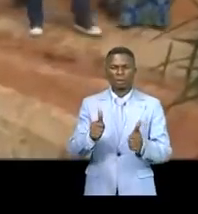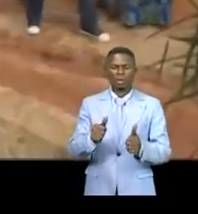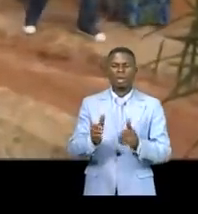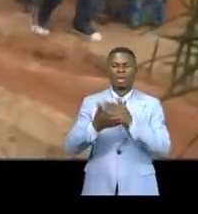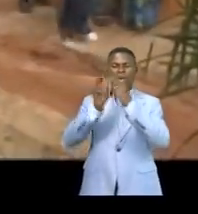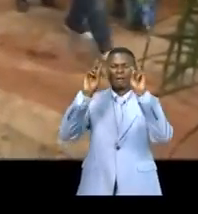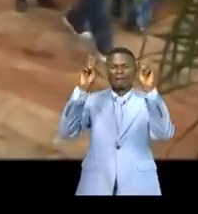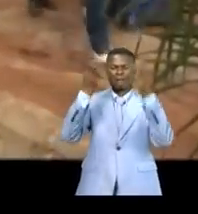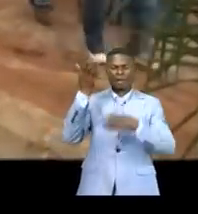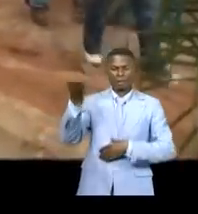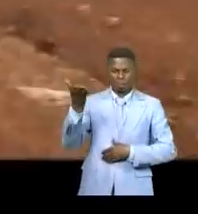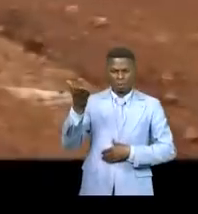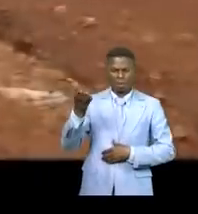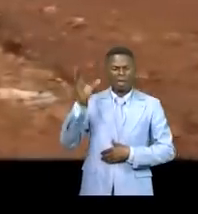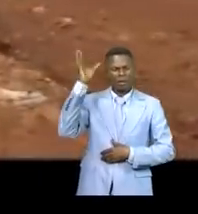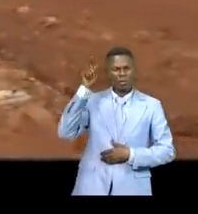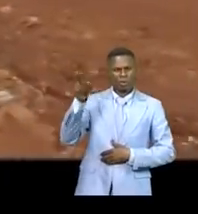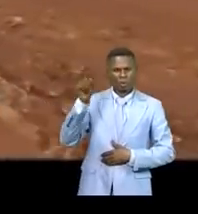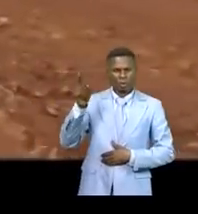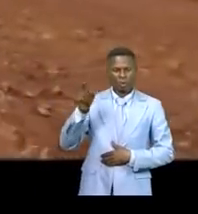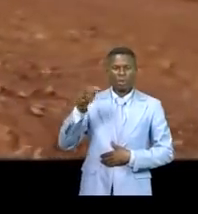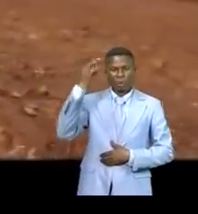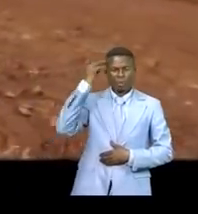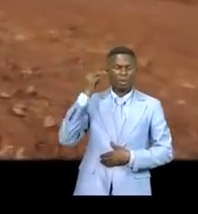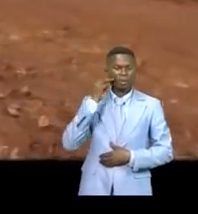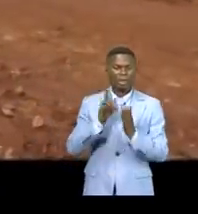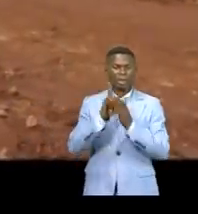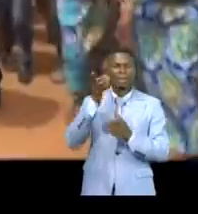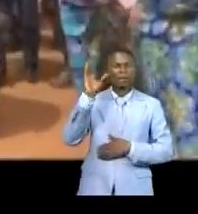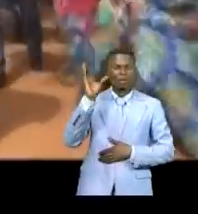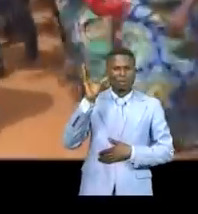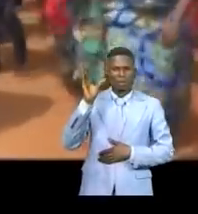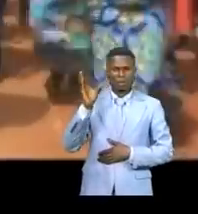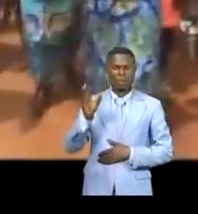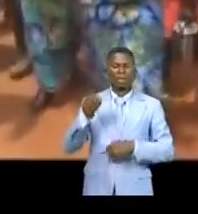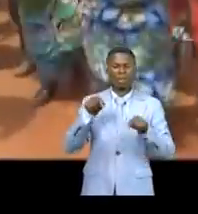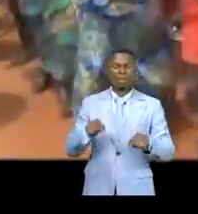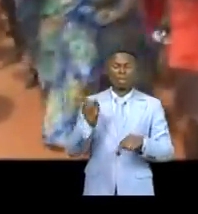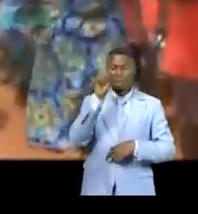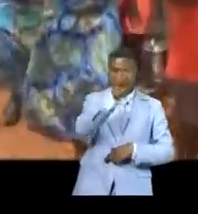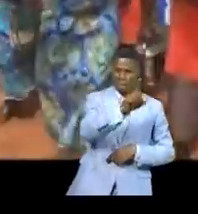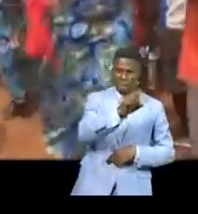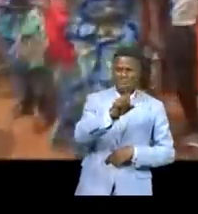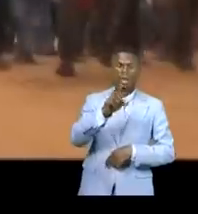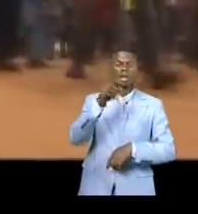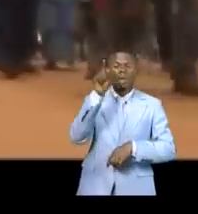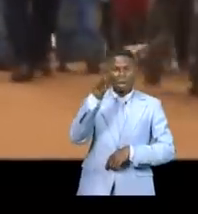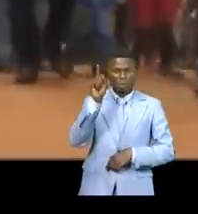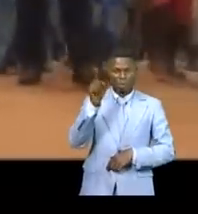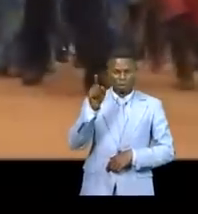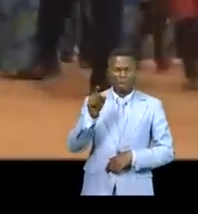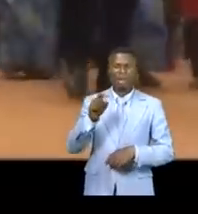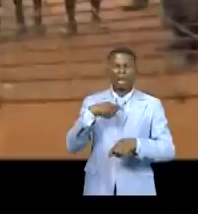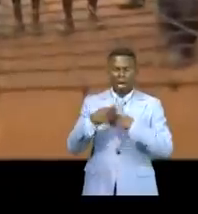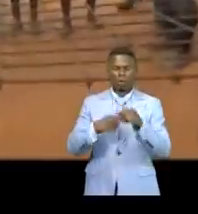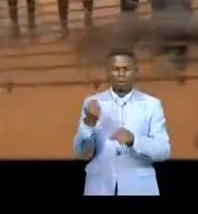Boulungou étant une commune rurale, Guimi Kulupombo, ministre du Développement Rural, en séjour de travail dans ce coin du pays, a initié